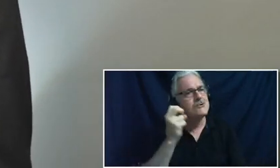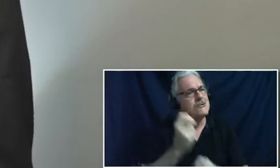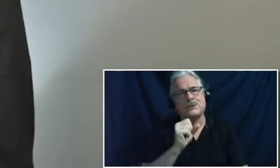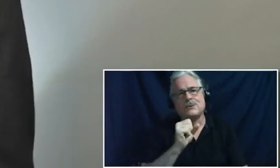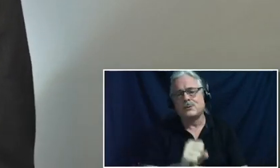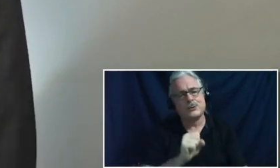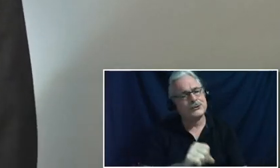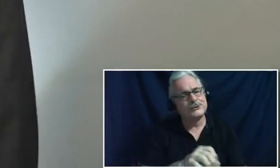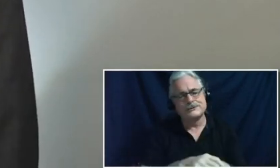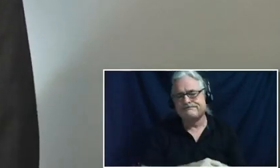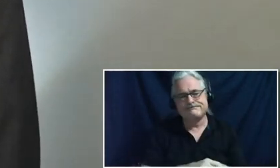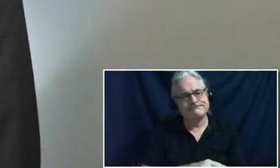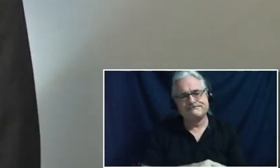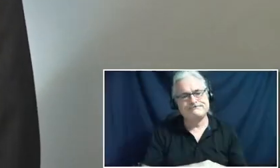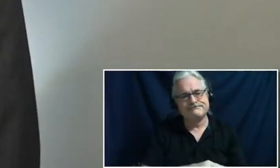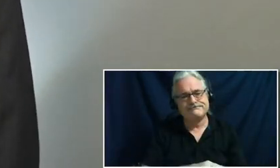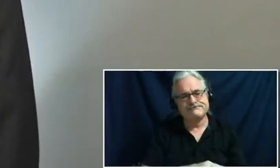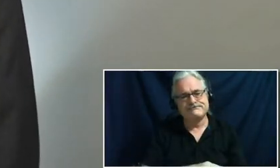élèves.